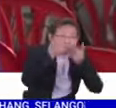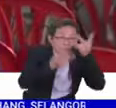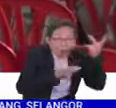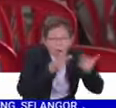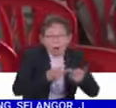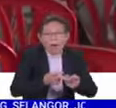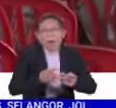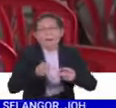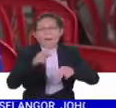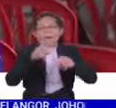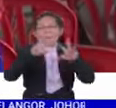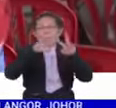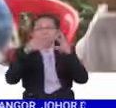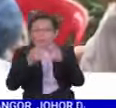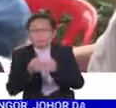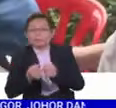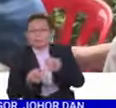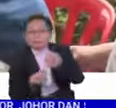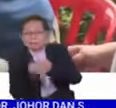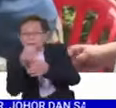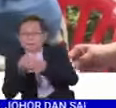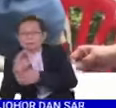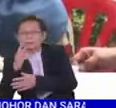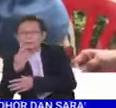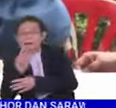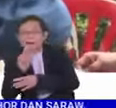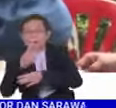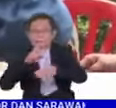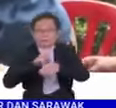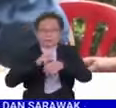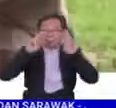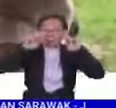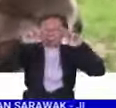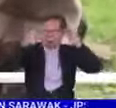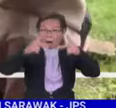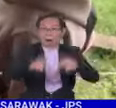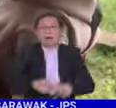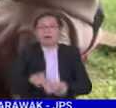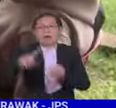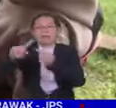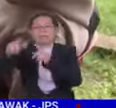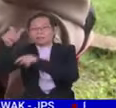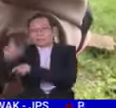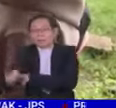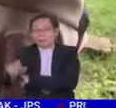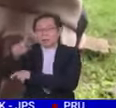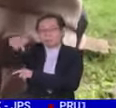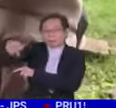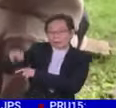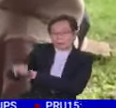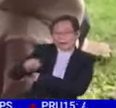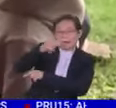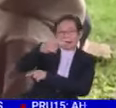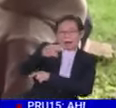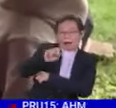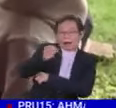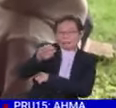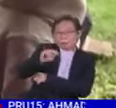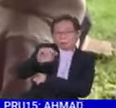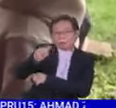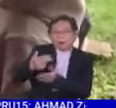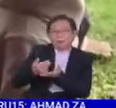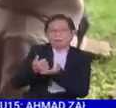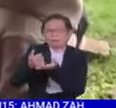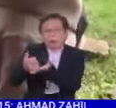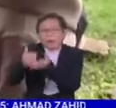tanaman sayur-sayuran dan industri desa Mengkarak, Pahang. Manakala seterunya, calon PN Nur Hashimah Mat Noh turut